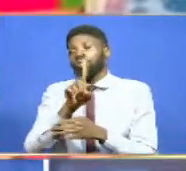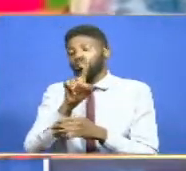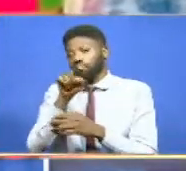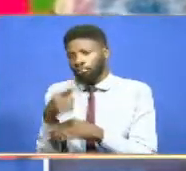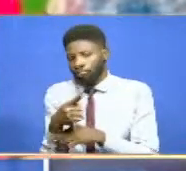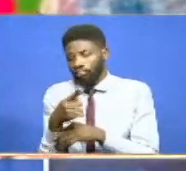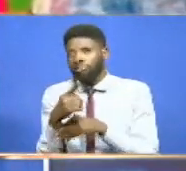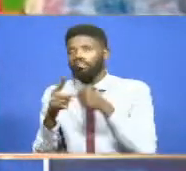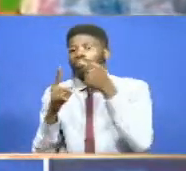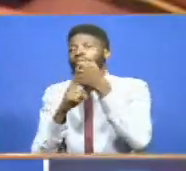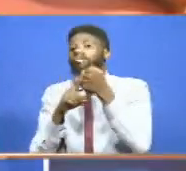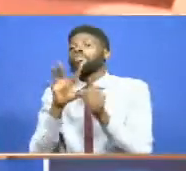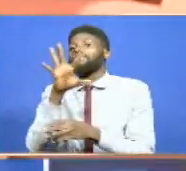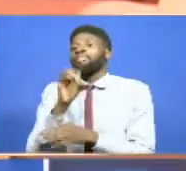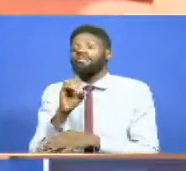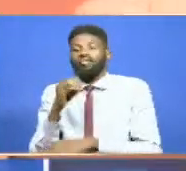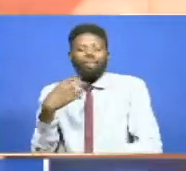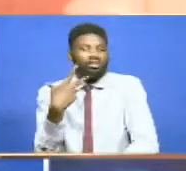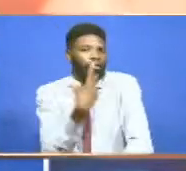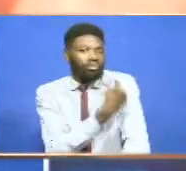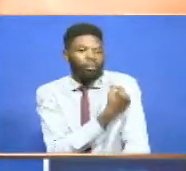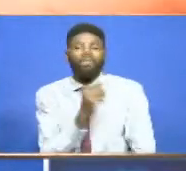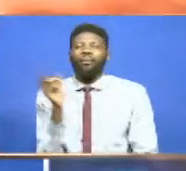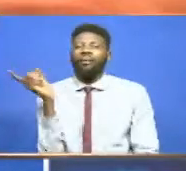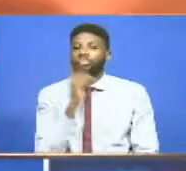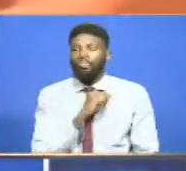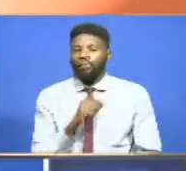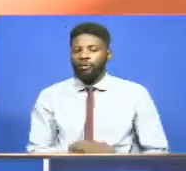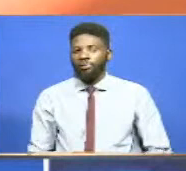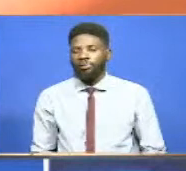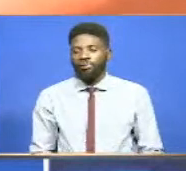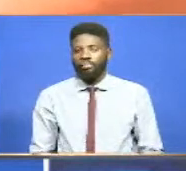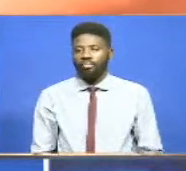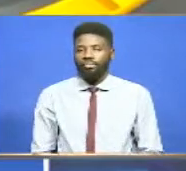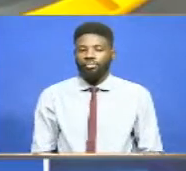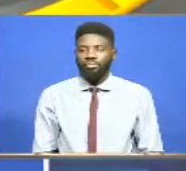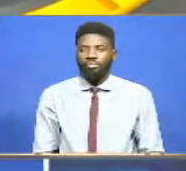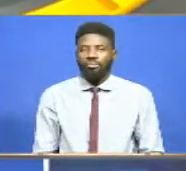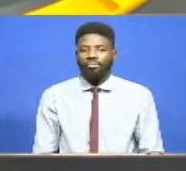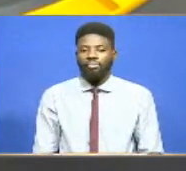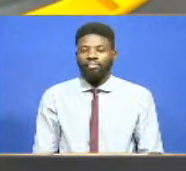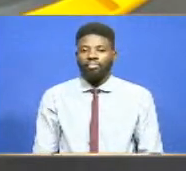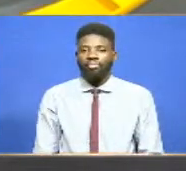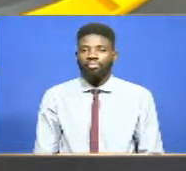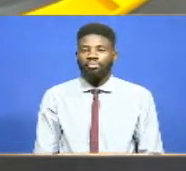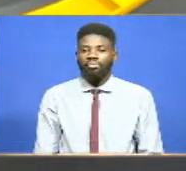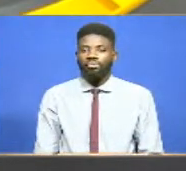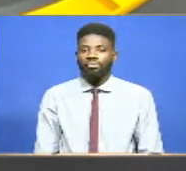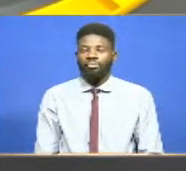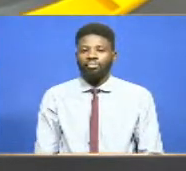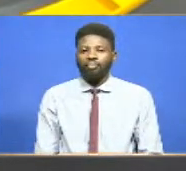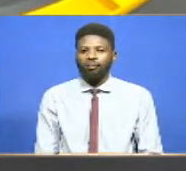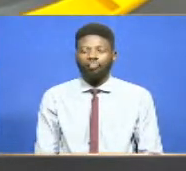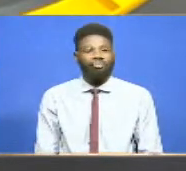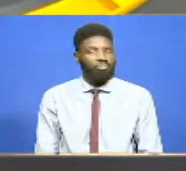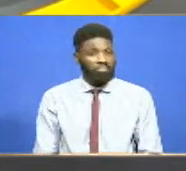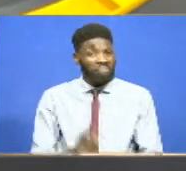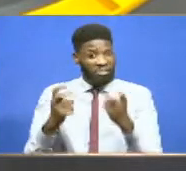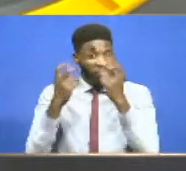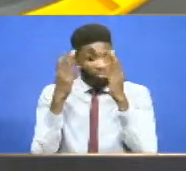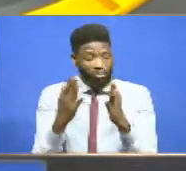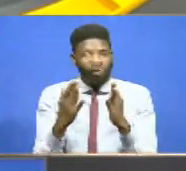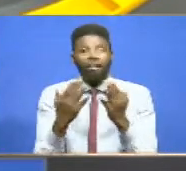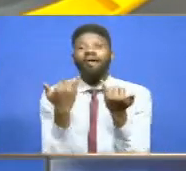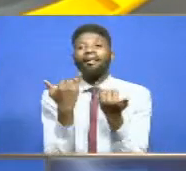1,651,650. Purity Museo, Darubini, Wikendi. Na mtazamaji, dakika